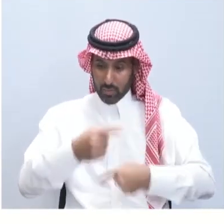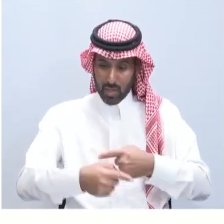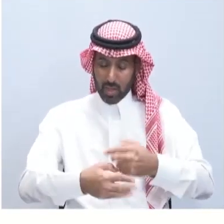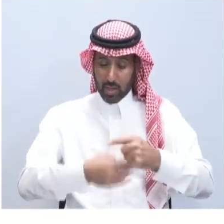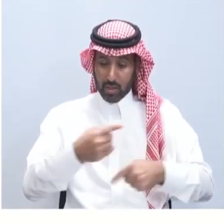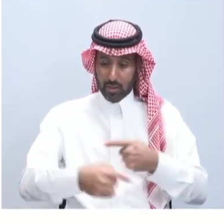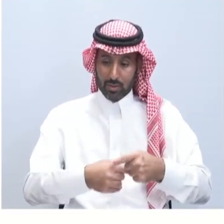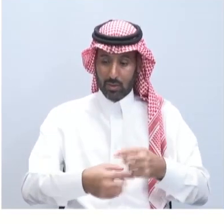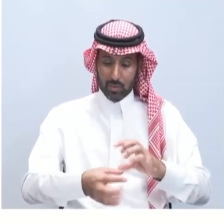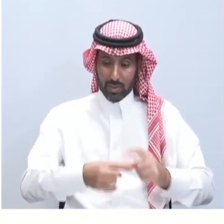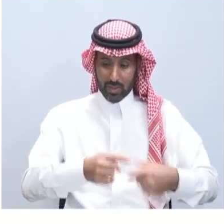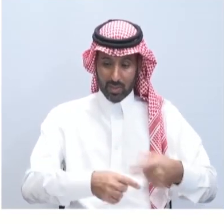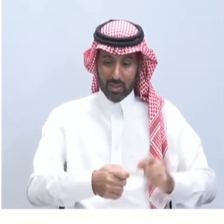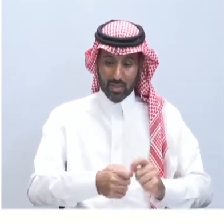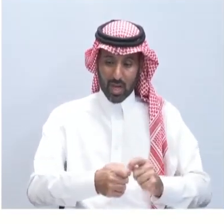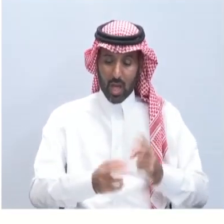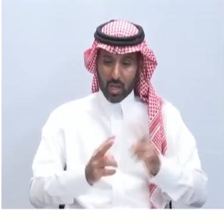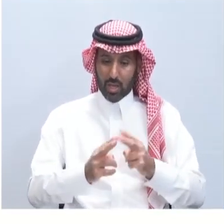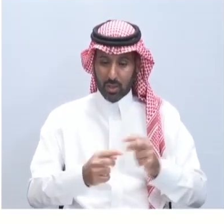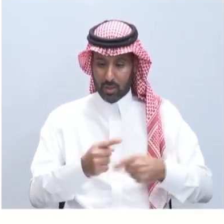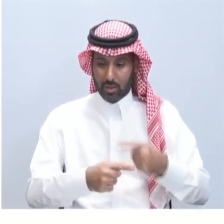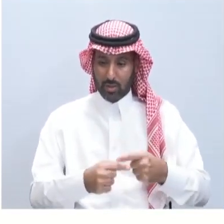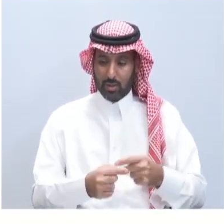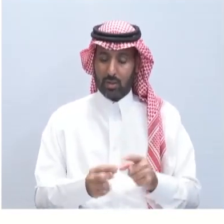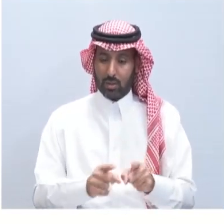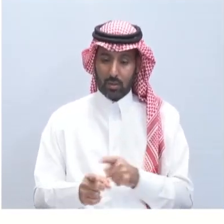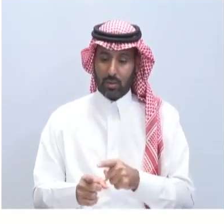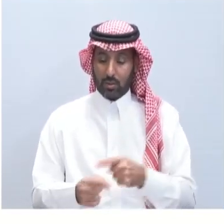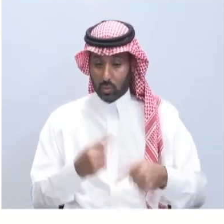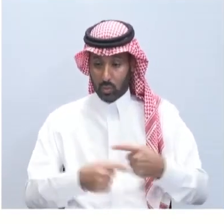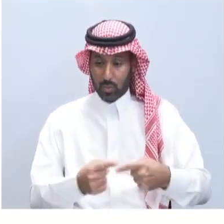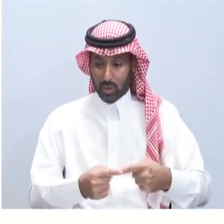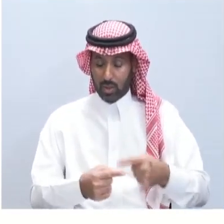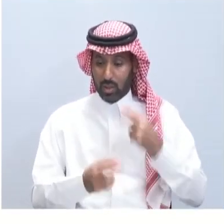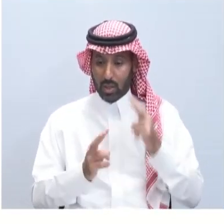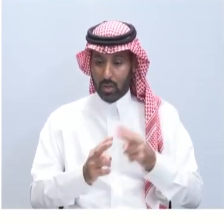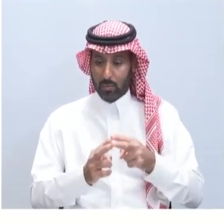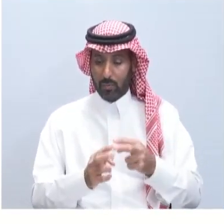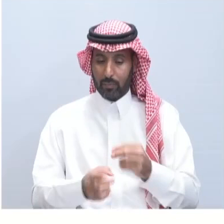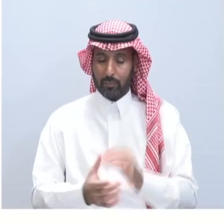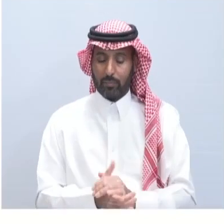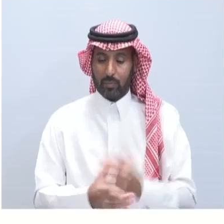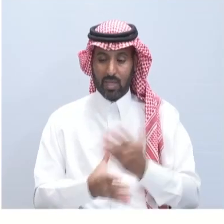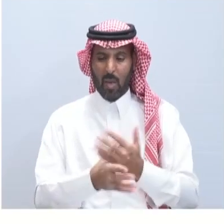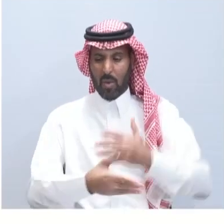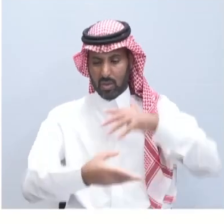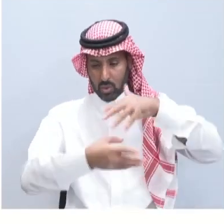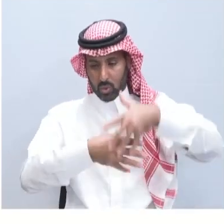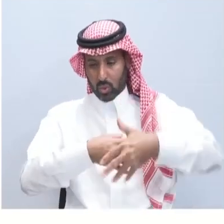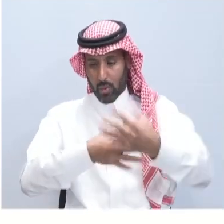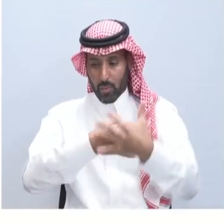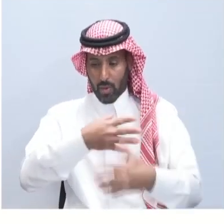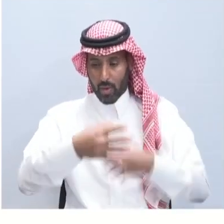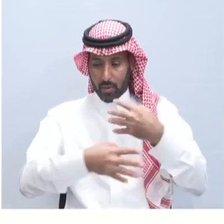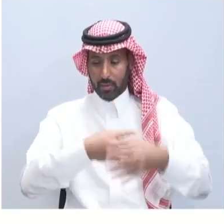سقوط الماء على التربينات فتدي وبالتالي تدور المولدات الكهربائيه المرتبطه معها منتجه